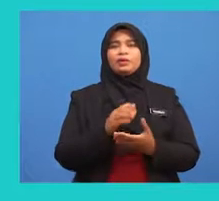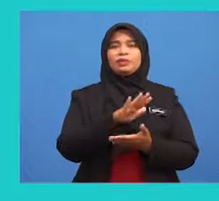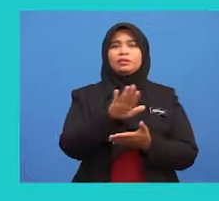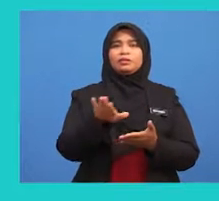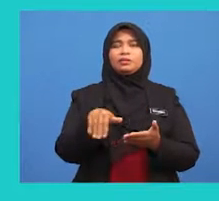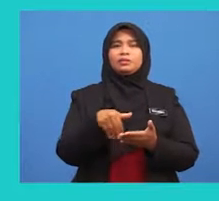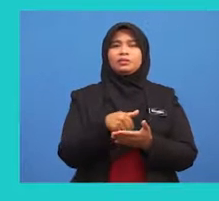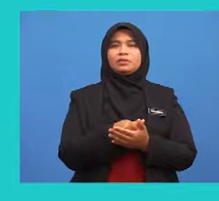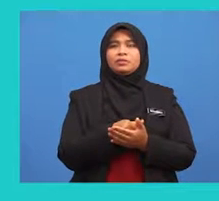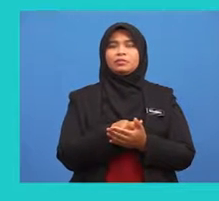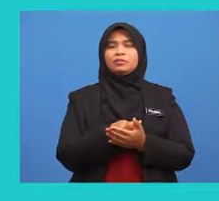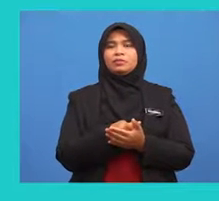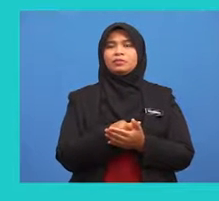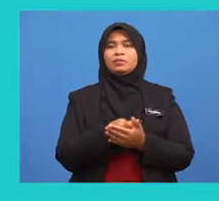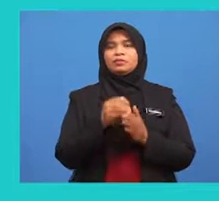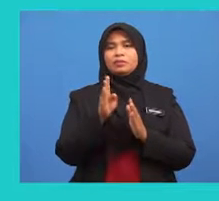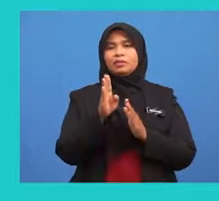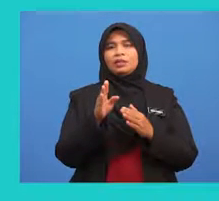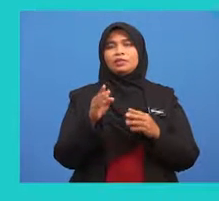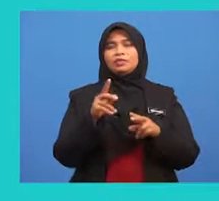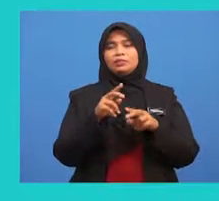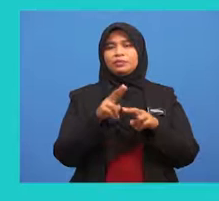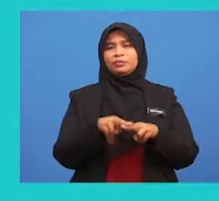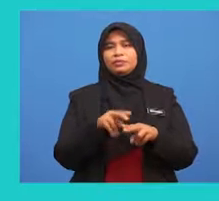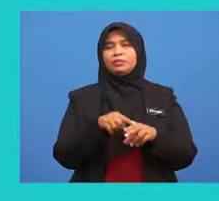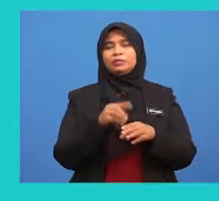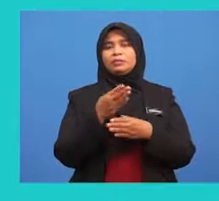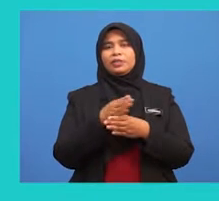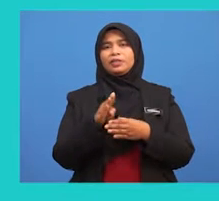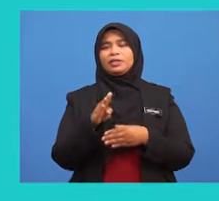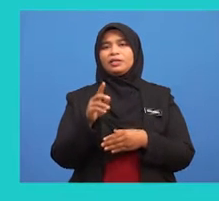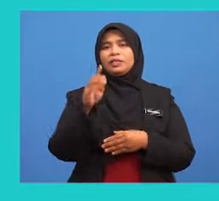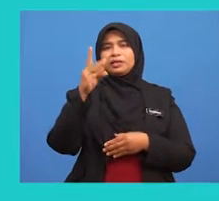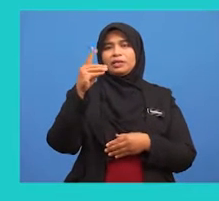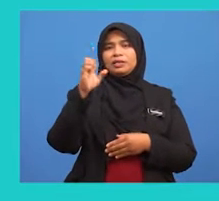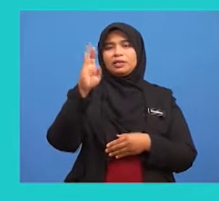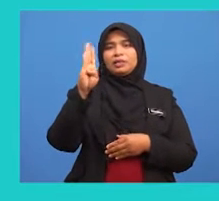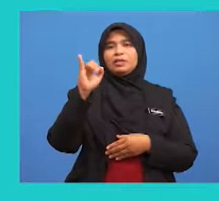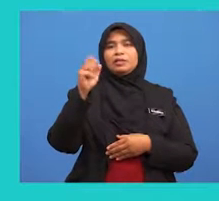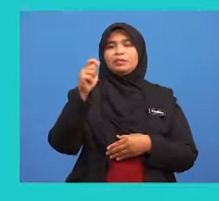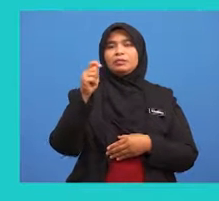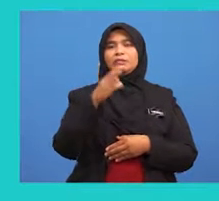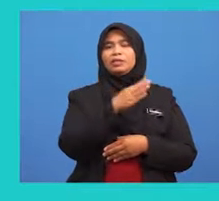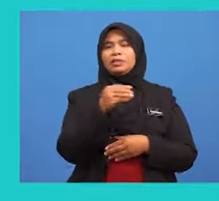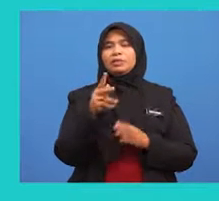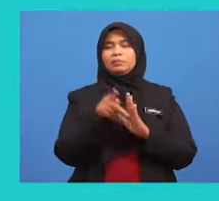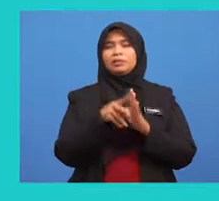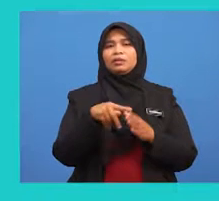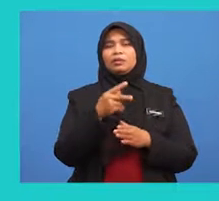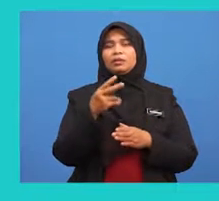di bahagian debit dan hanya item kos pengeluaran berada di bahagian kredit.